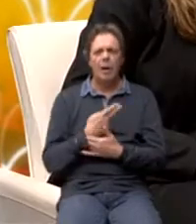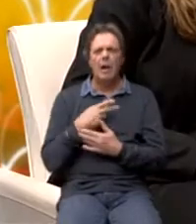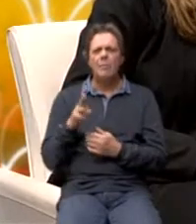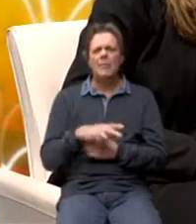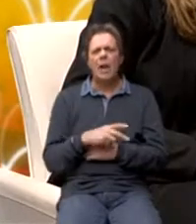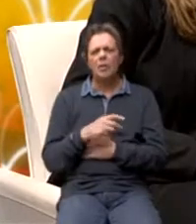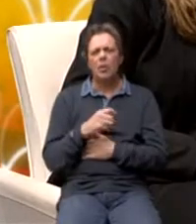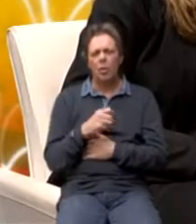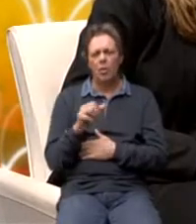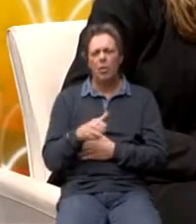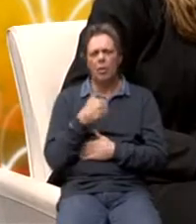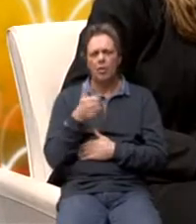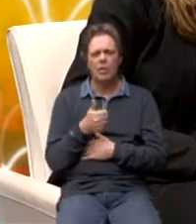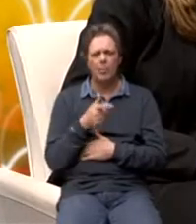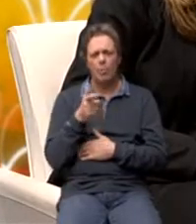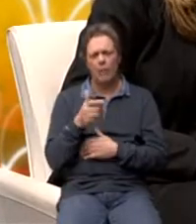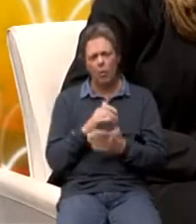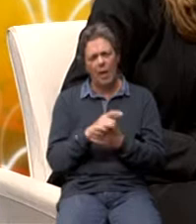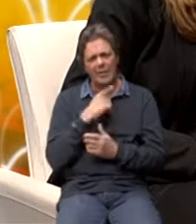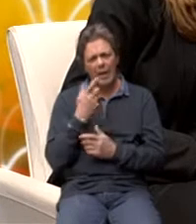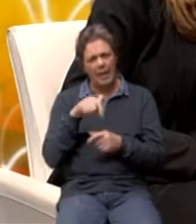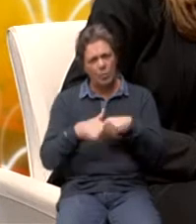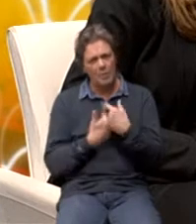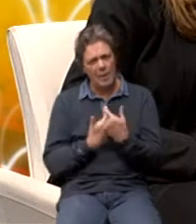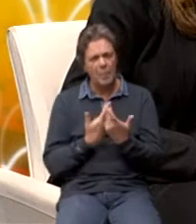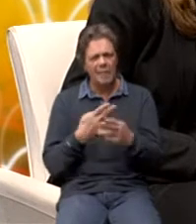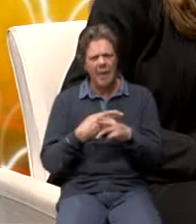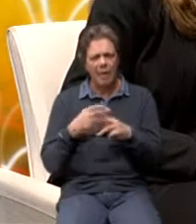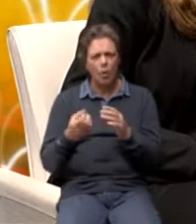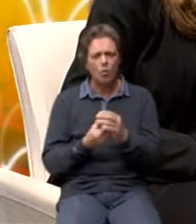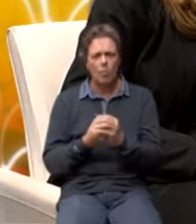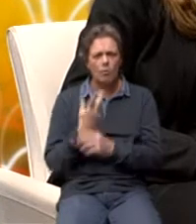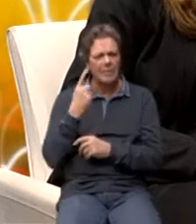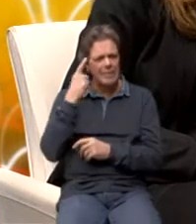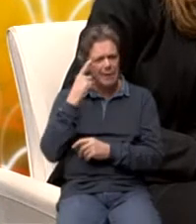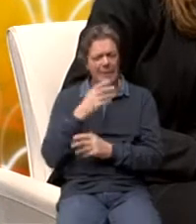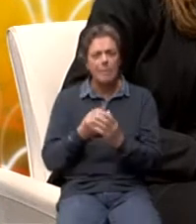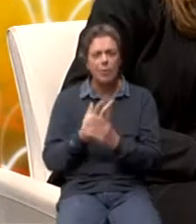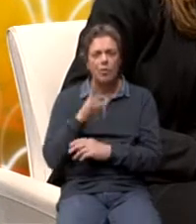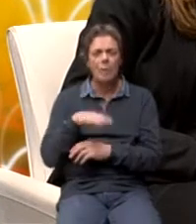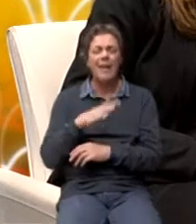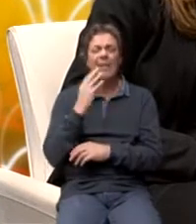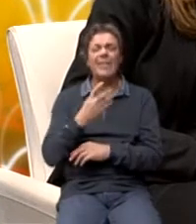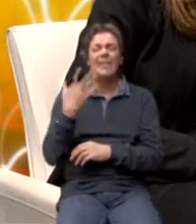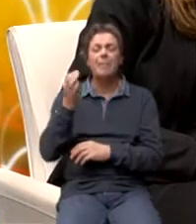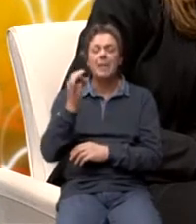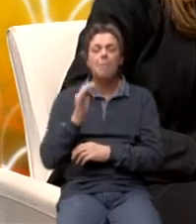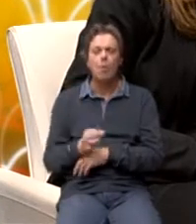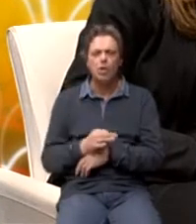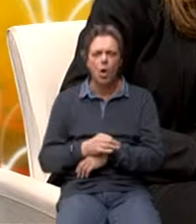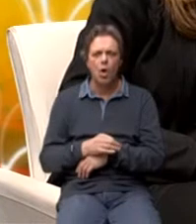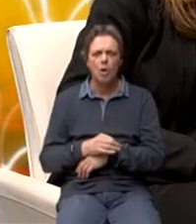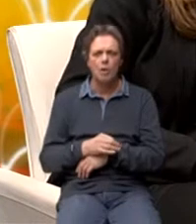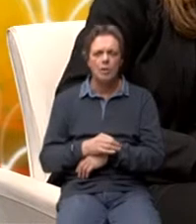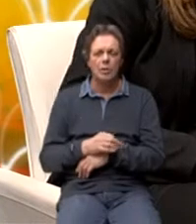na jedan put na ovo. Kolegica je rekla jednu stvar, da ekološkim proizvodom smatra se proizvod koji ima 95%